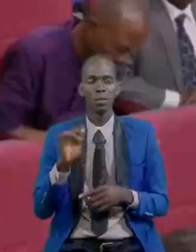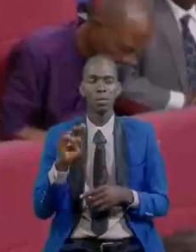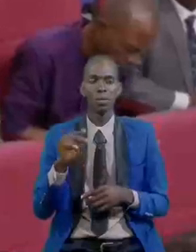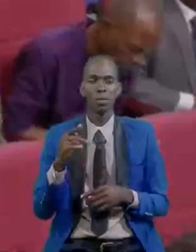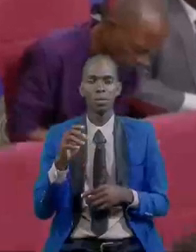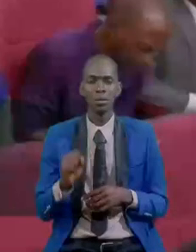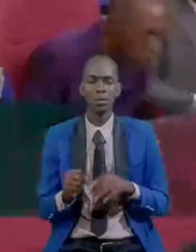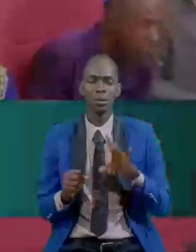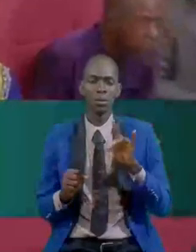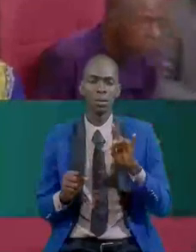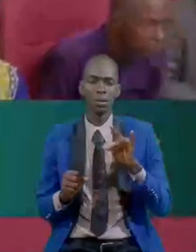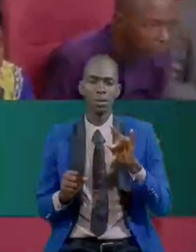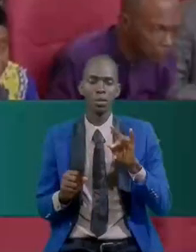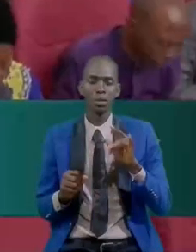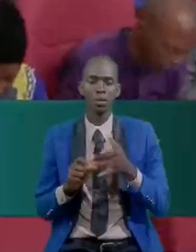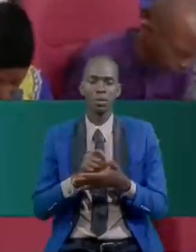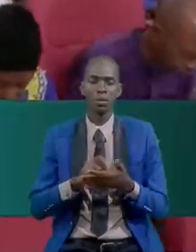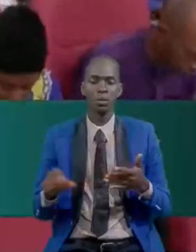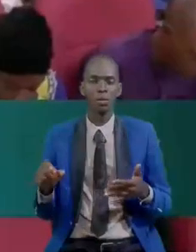Un roi 18.